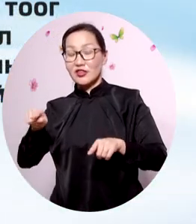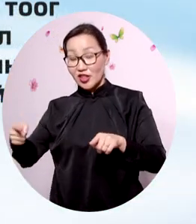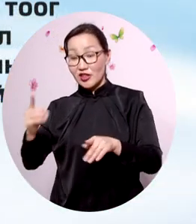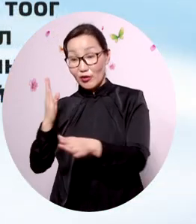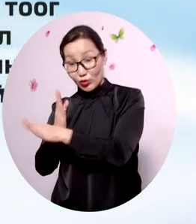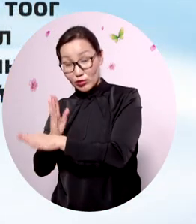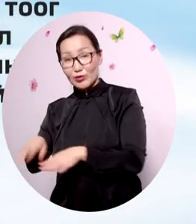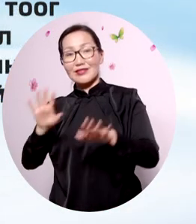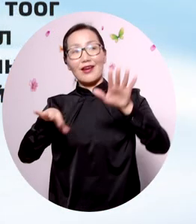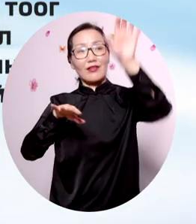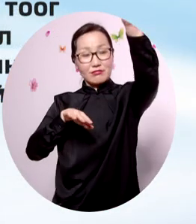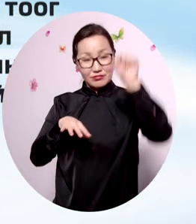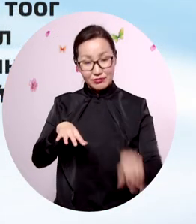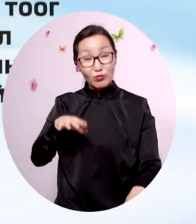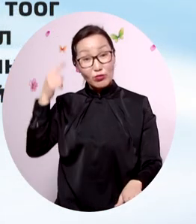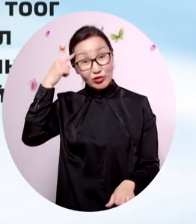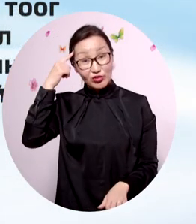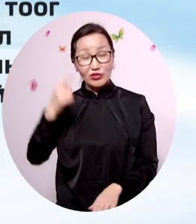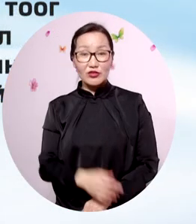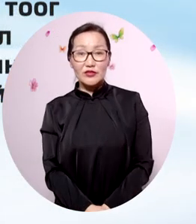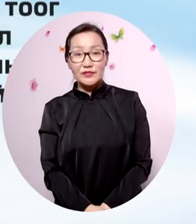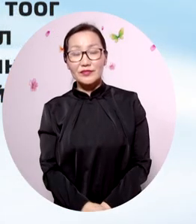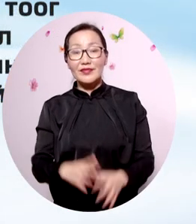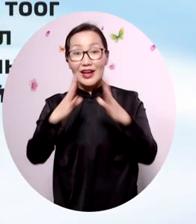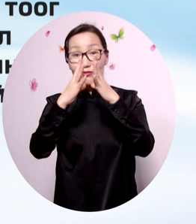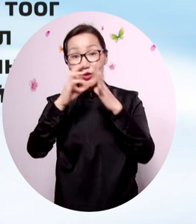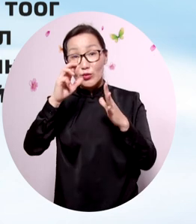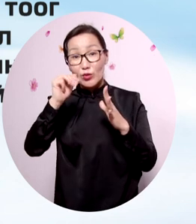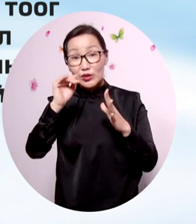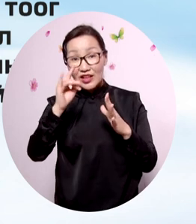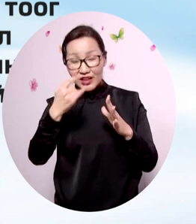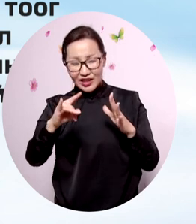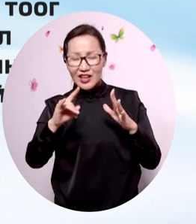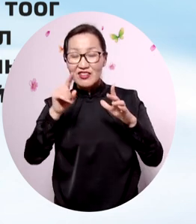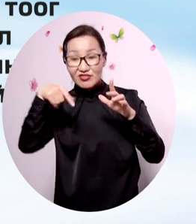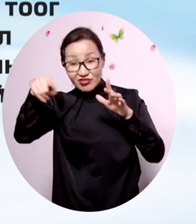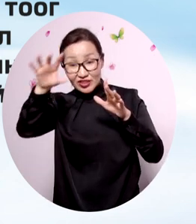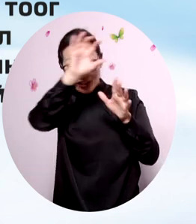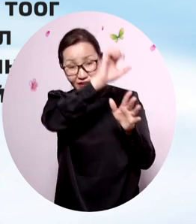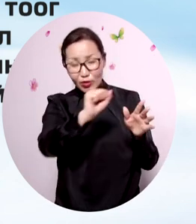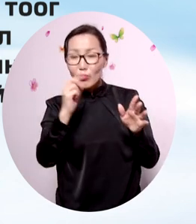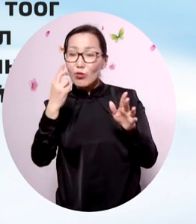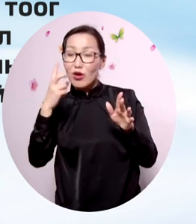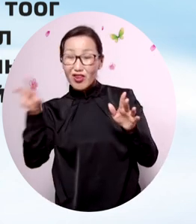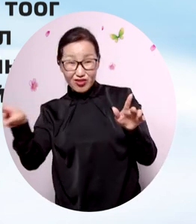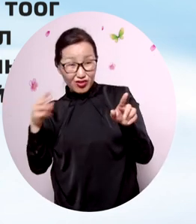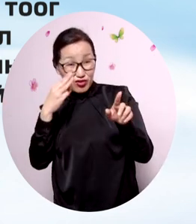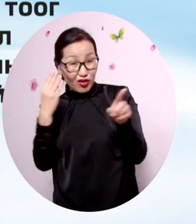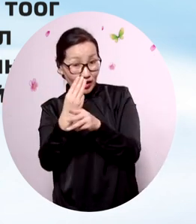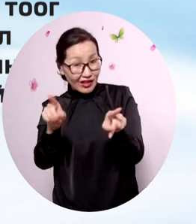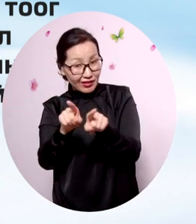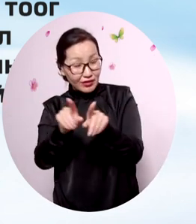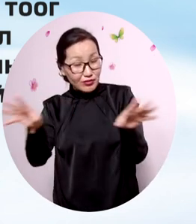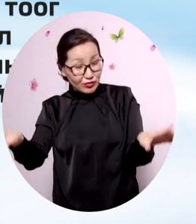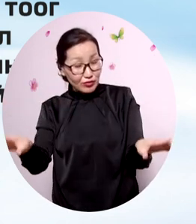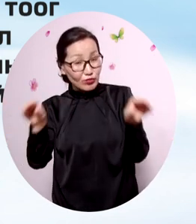байна. Дүгнэлт хийцгээе. Аравтын бутархайн хуваах үйлдэл нь бүхэл тооны хуваахтай адилхан зарчмаар хуваагддгийн